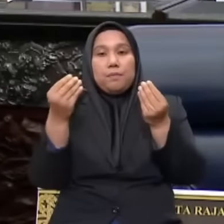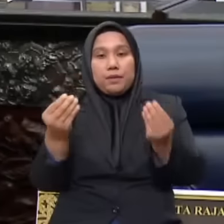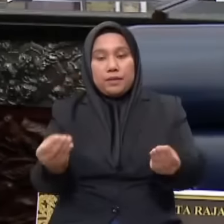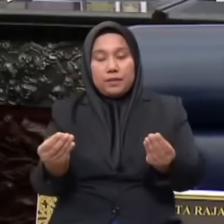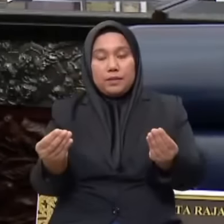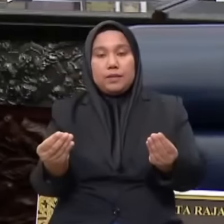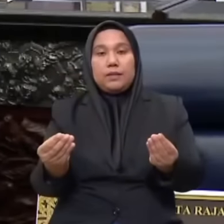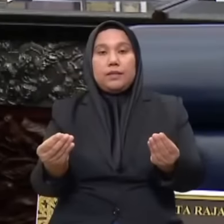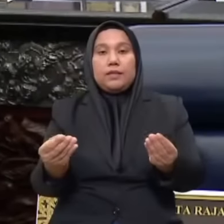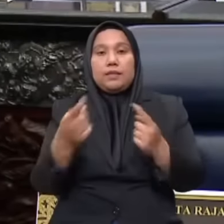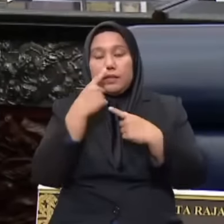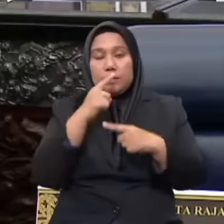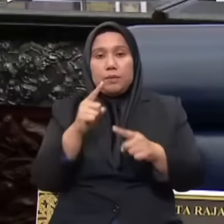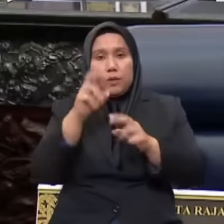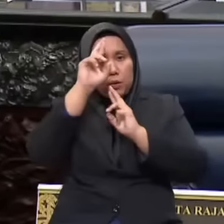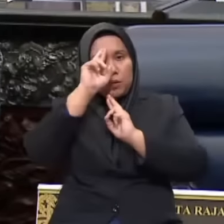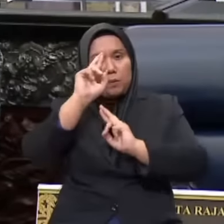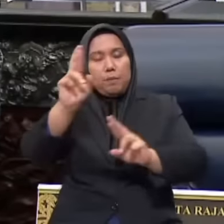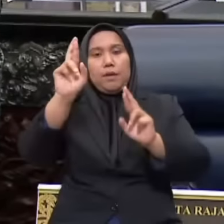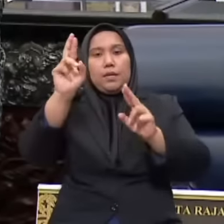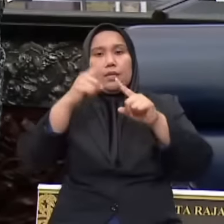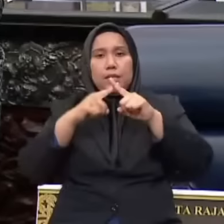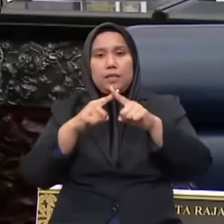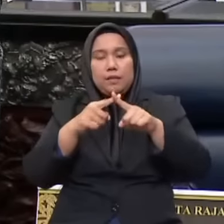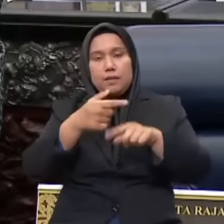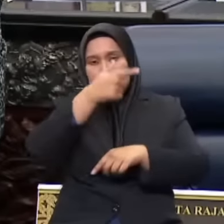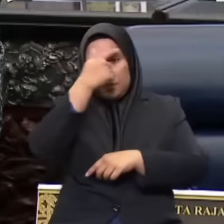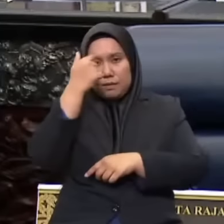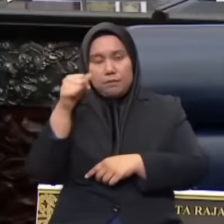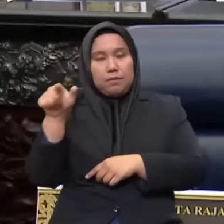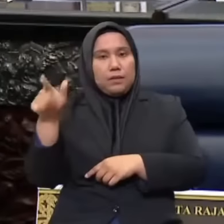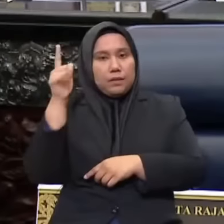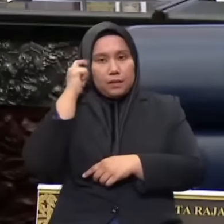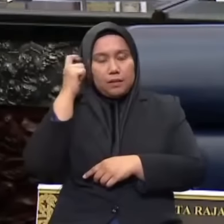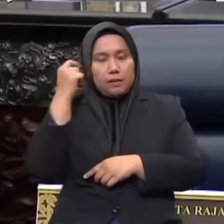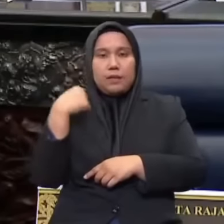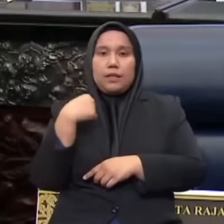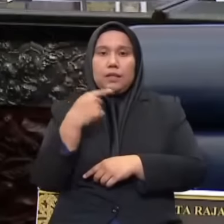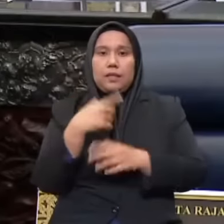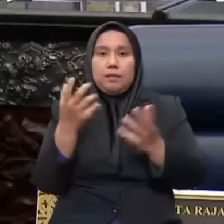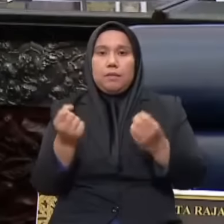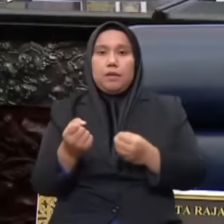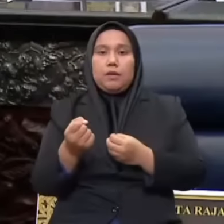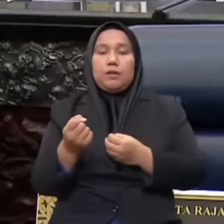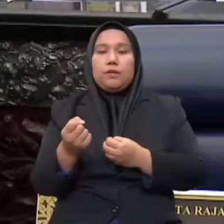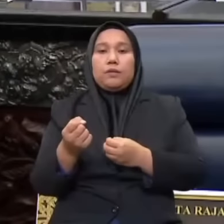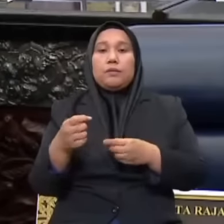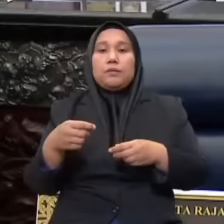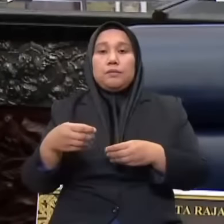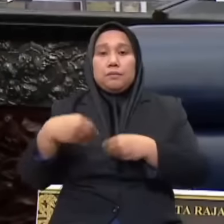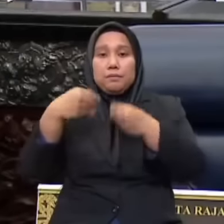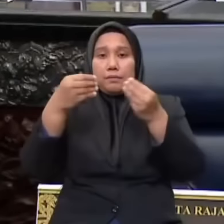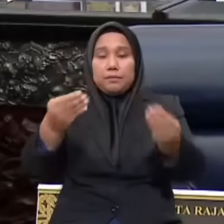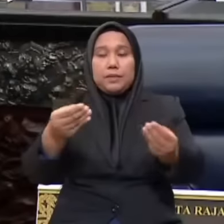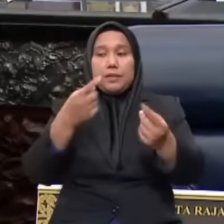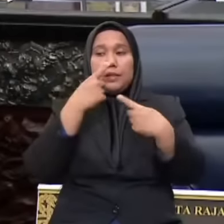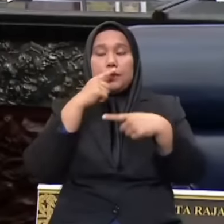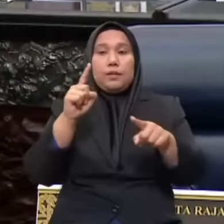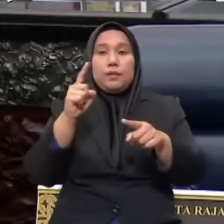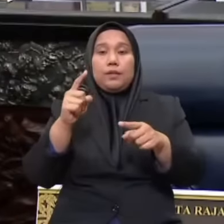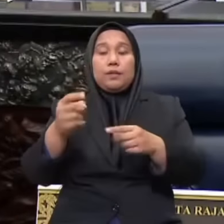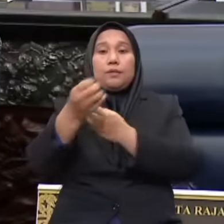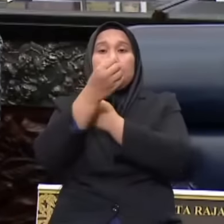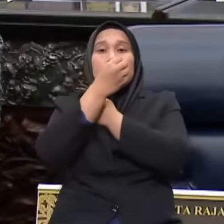hormati Dewan sebelum. Kalau sebab dia tahu bila kita nak bagi jawapan tu dia akan dimalukan. Pengumuman